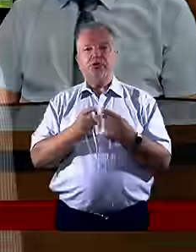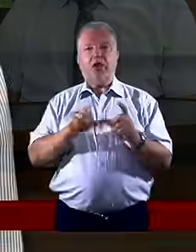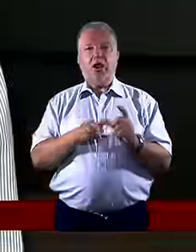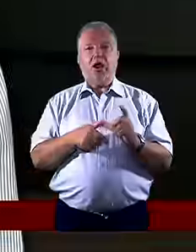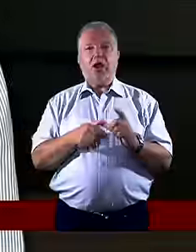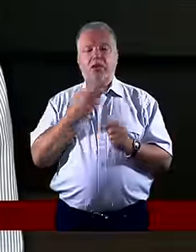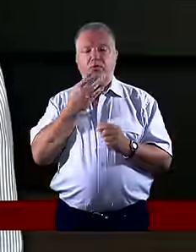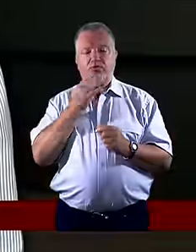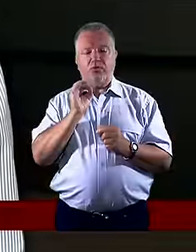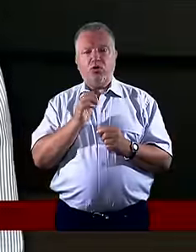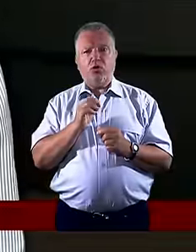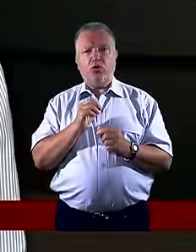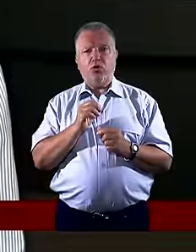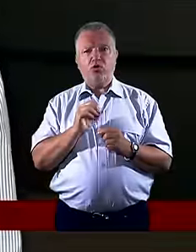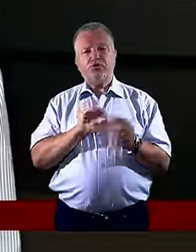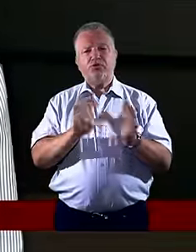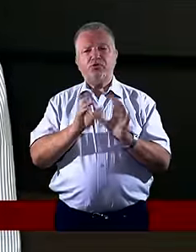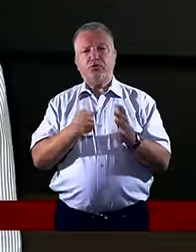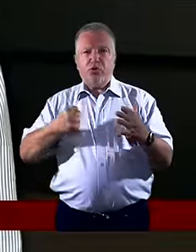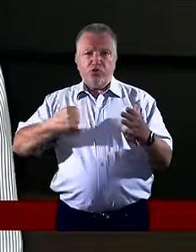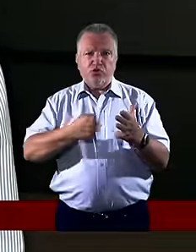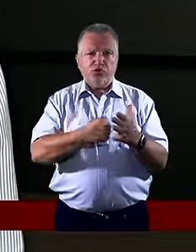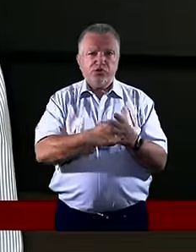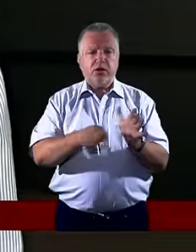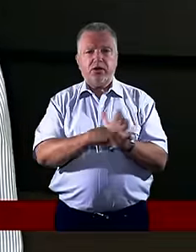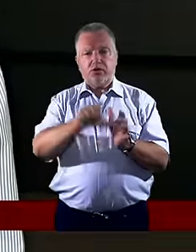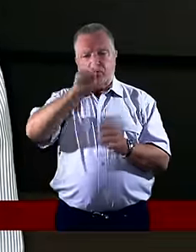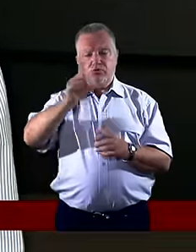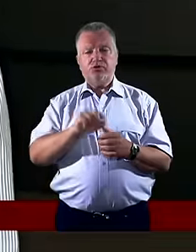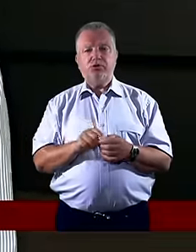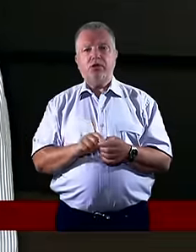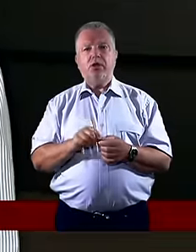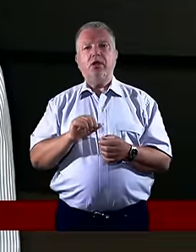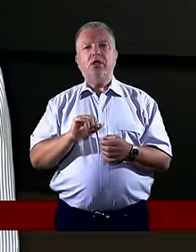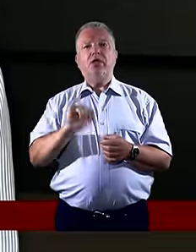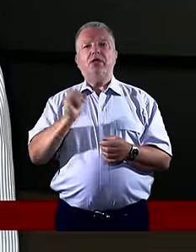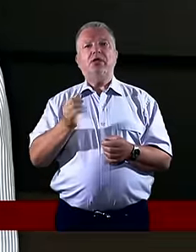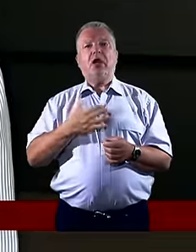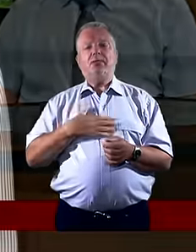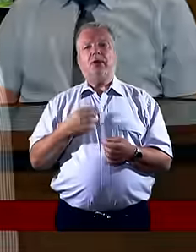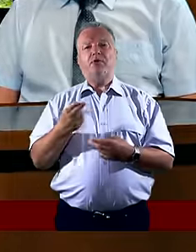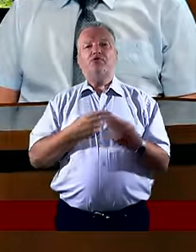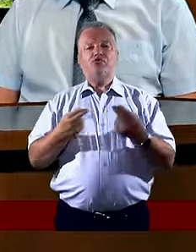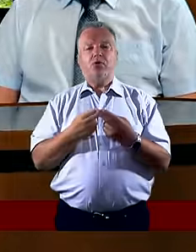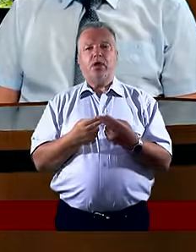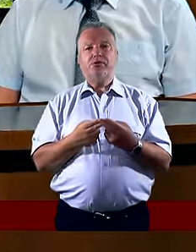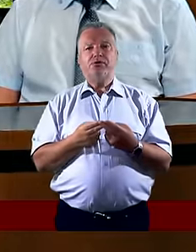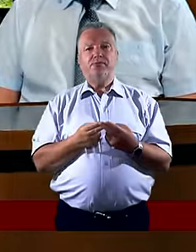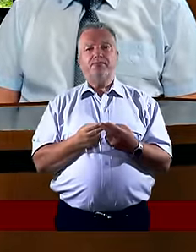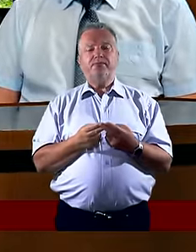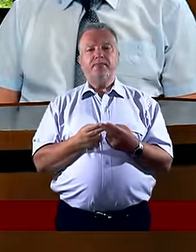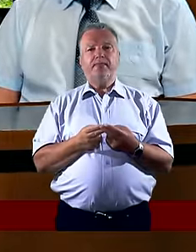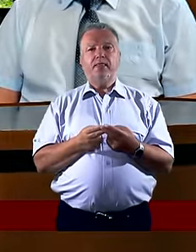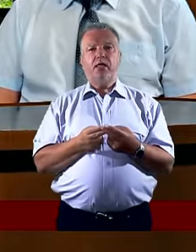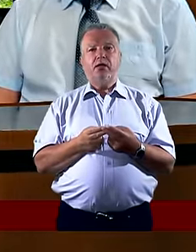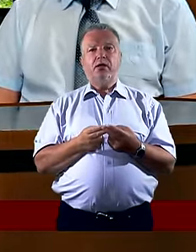ale mówimy właśnie o tej metodzie docierania do innych ludzi. Na czym polegać ma to chrześcijańskie szukanie? No, szukanie